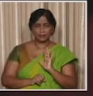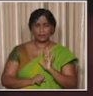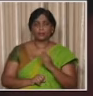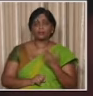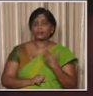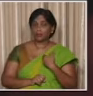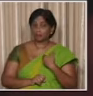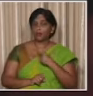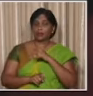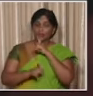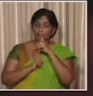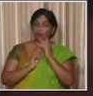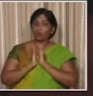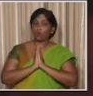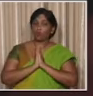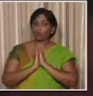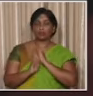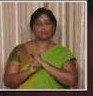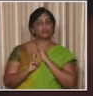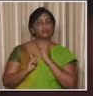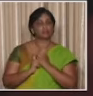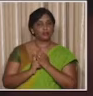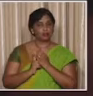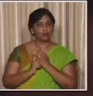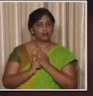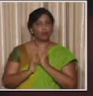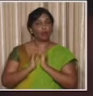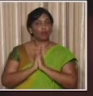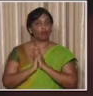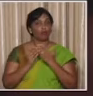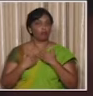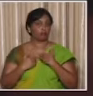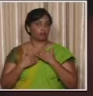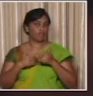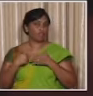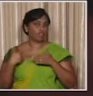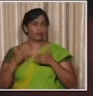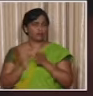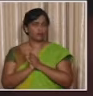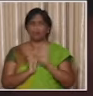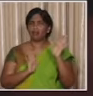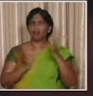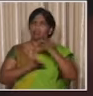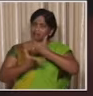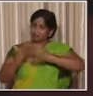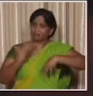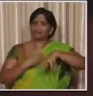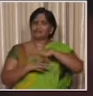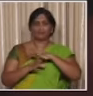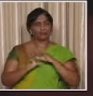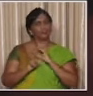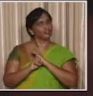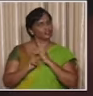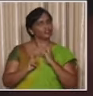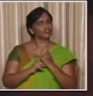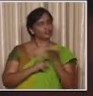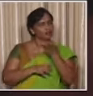අපි කියනවා මේ බෞද්ධ සංස්කෘතිය, බෞද්ධයිට තියෙන වෙනම සංස්කෘතිය නෑ, මේක පොදුවේ අපි භුක්ති විඳින දෙයක්.